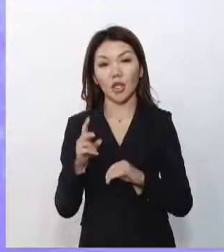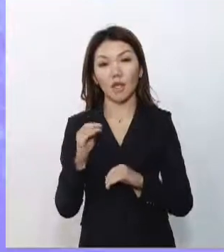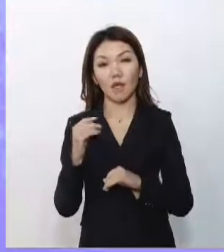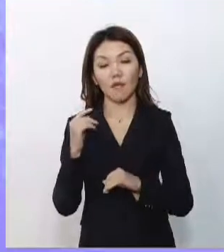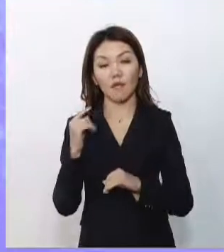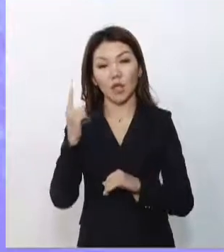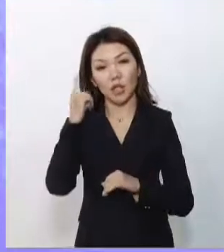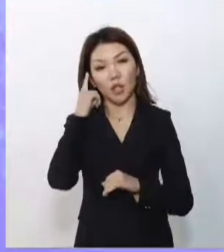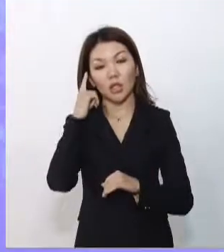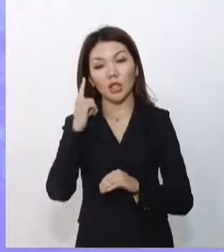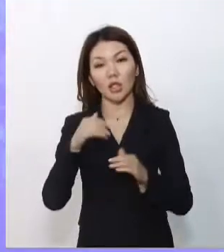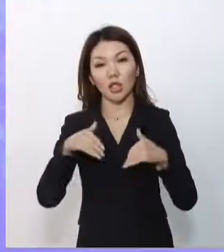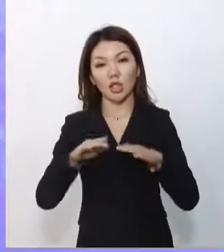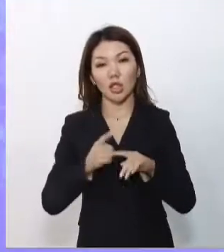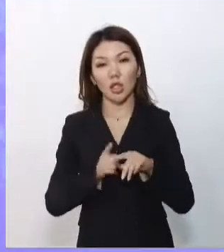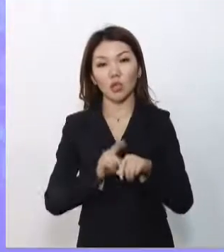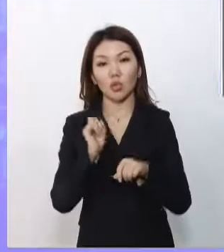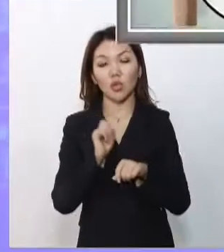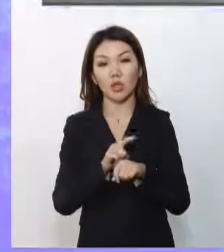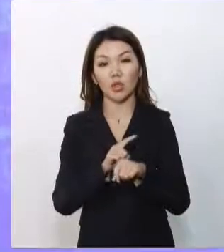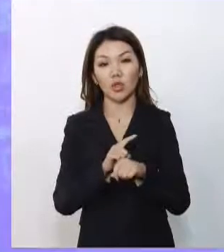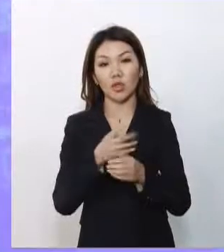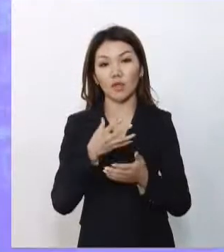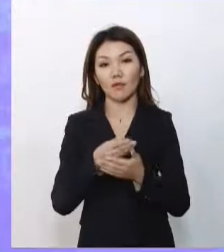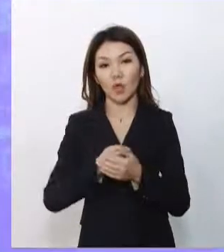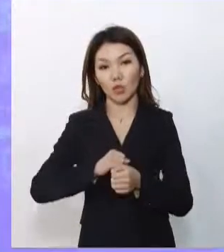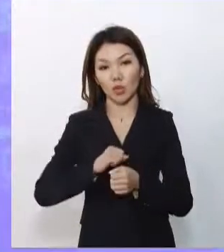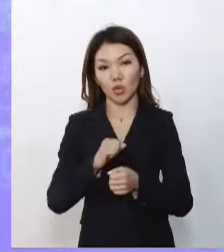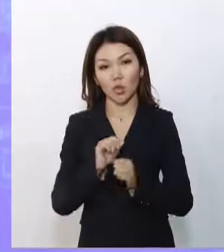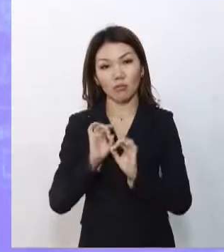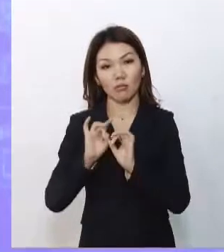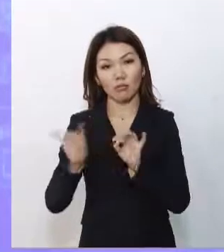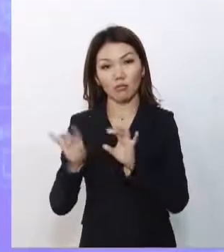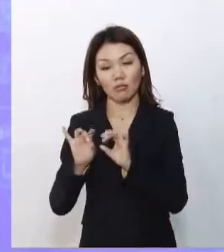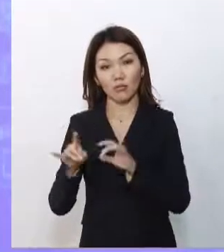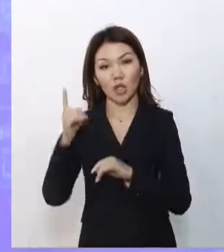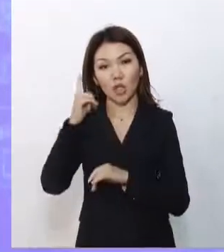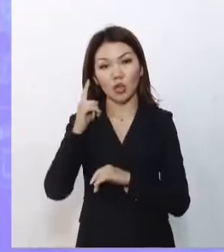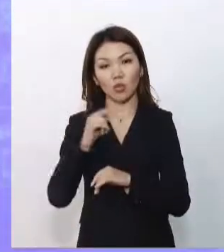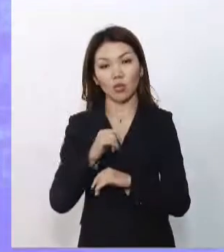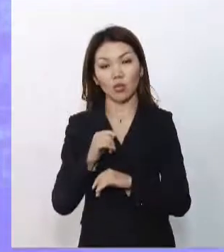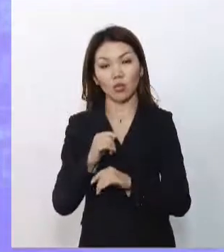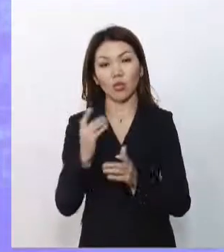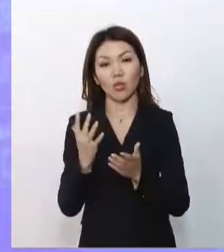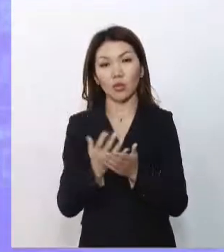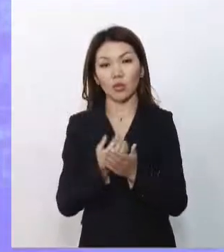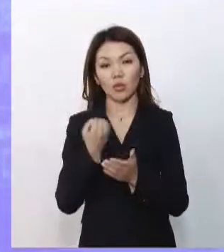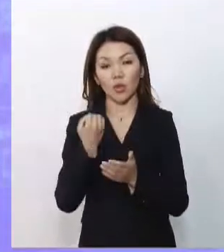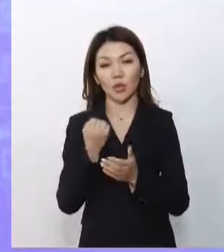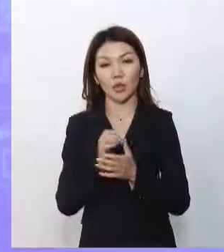рассуждали, решая эту задачу своим друзьям. Я думаю, у вас все получится.